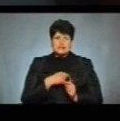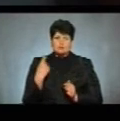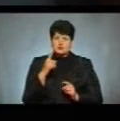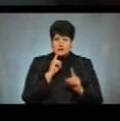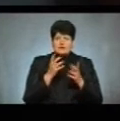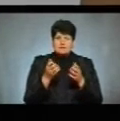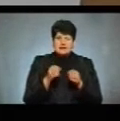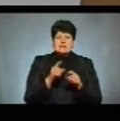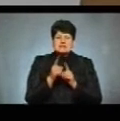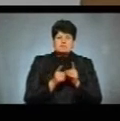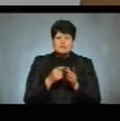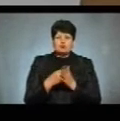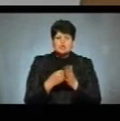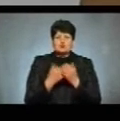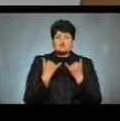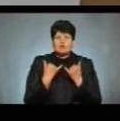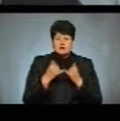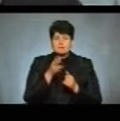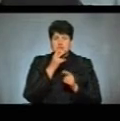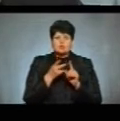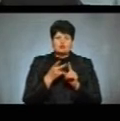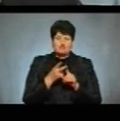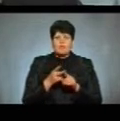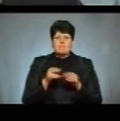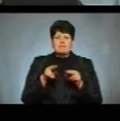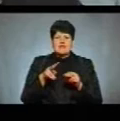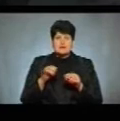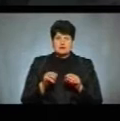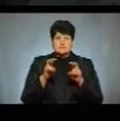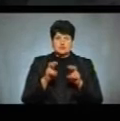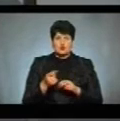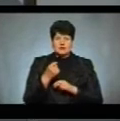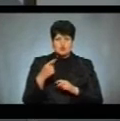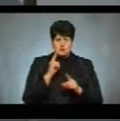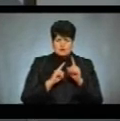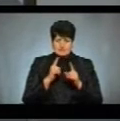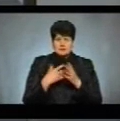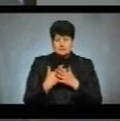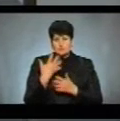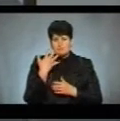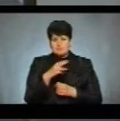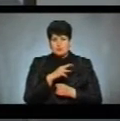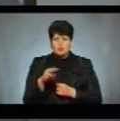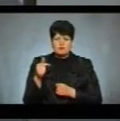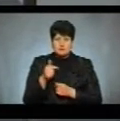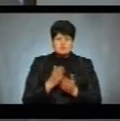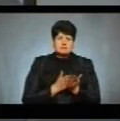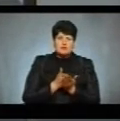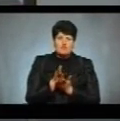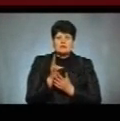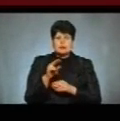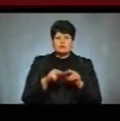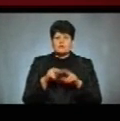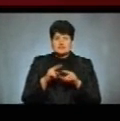зміни до бюджету сьогодні під час 2-го пленарного засідання 11-ї сесії. Майже 5 мільйонів гривень спрямували на